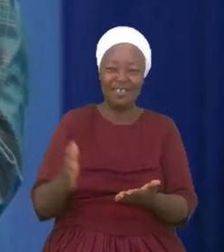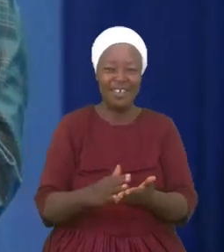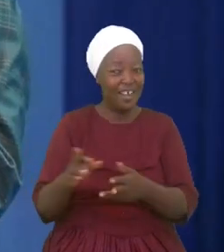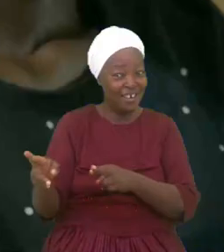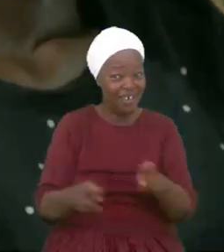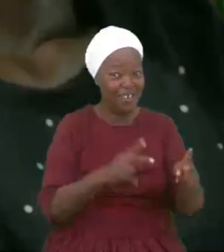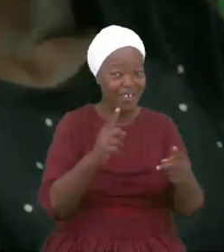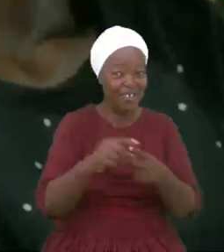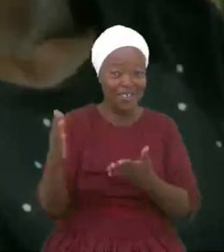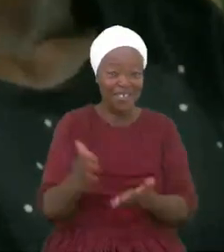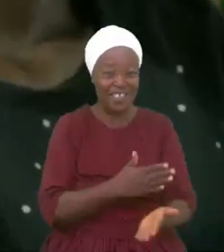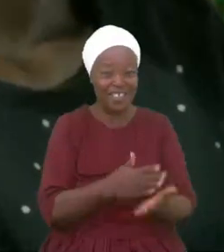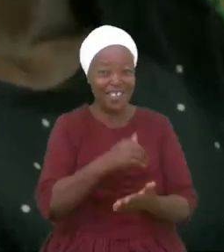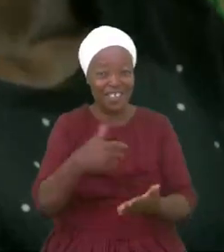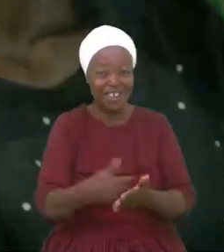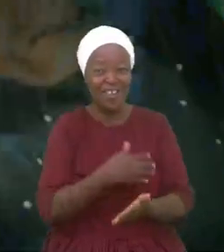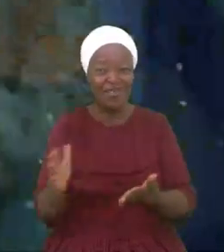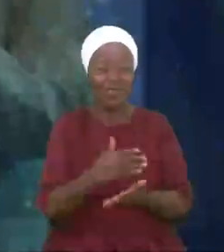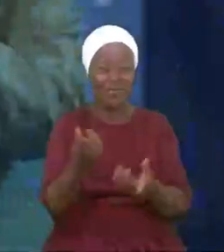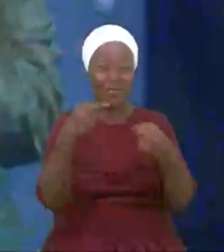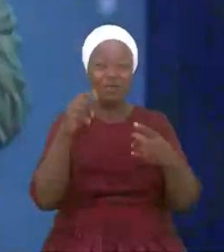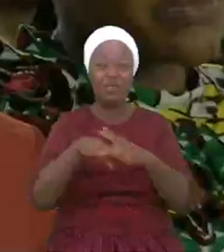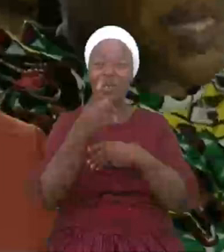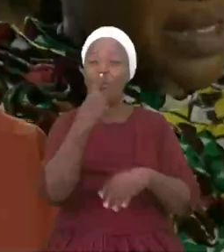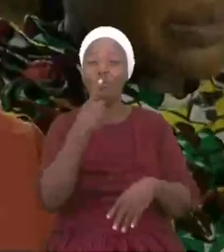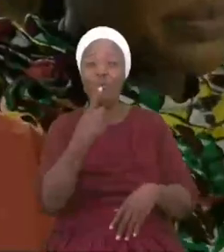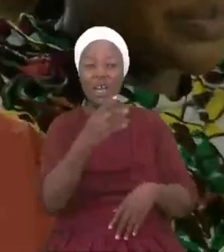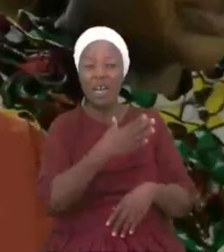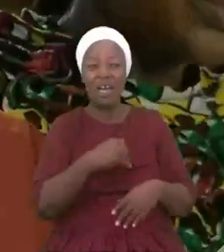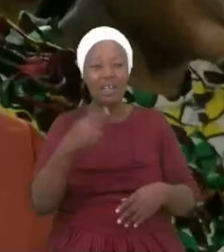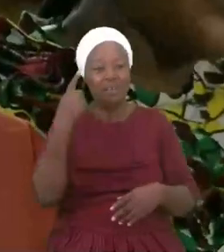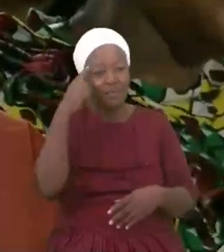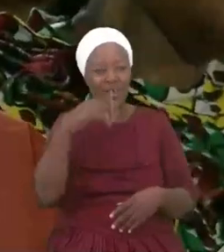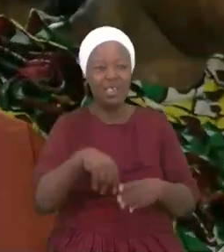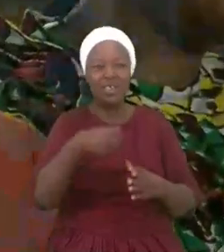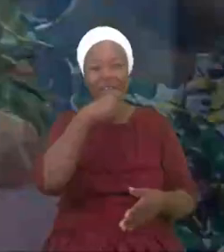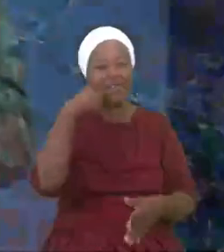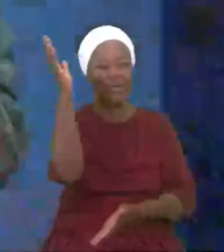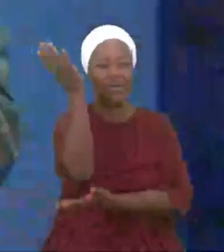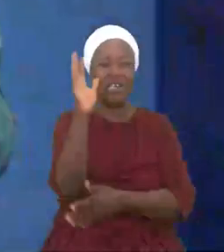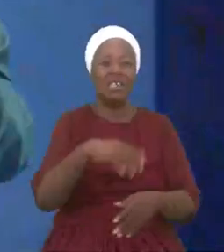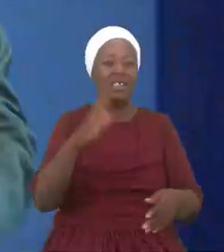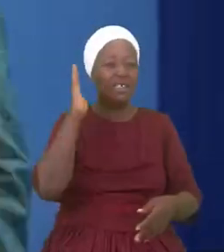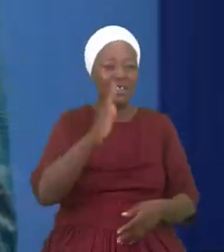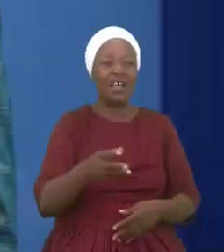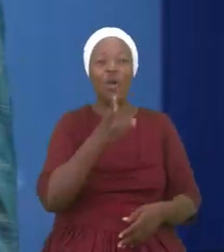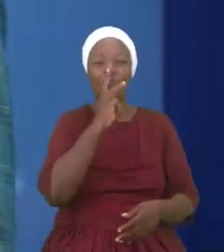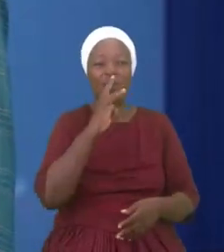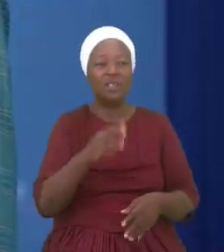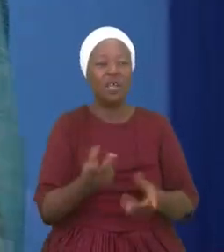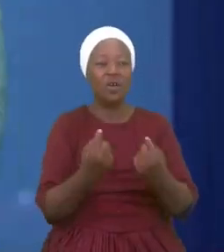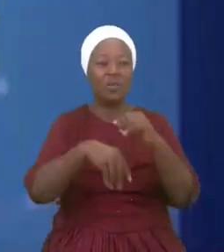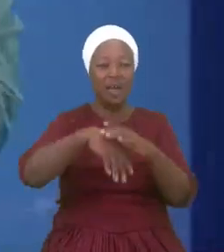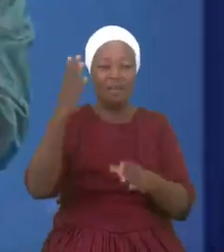muet éclatera de joie prêt à chanter vous aurez un nouveau cantique